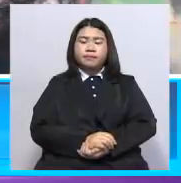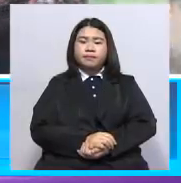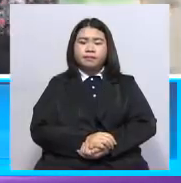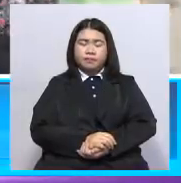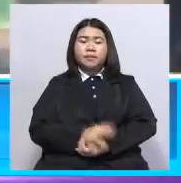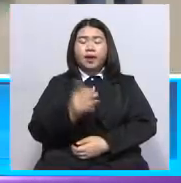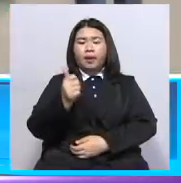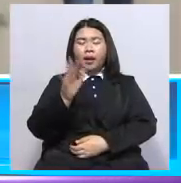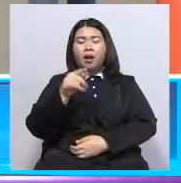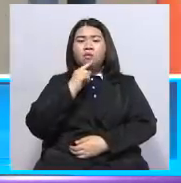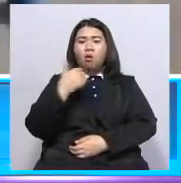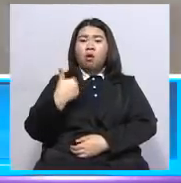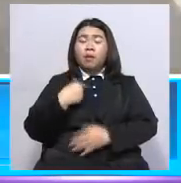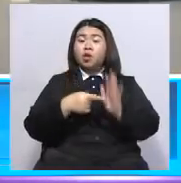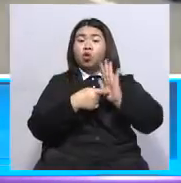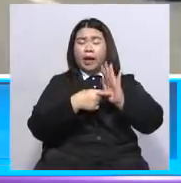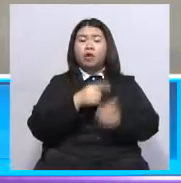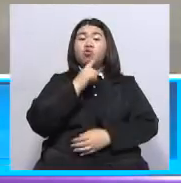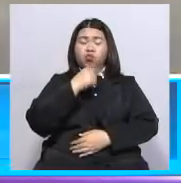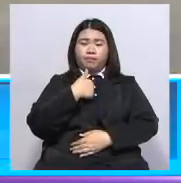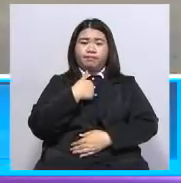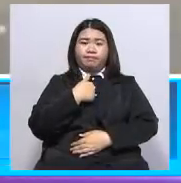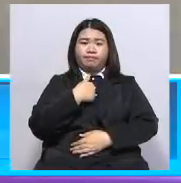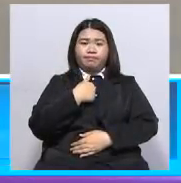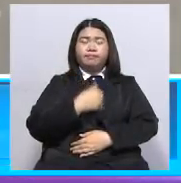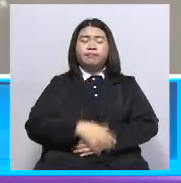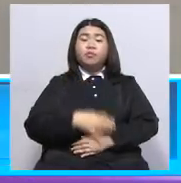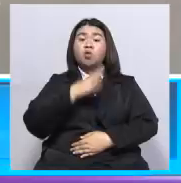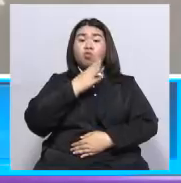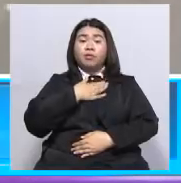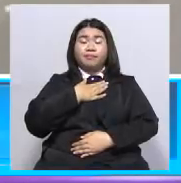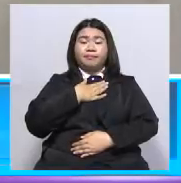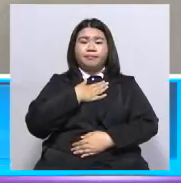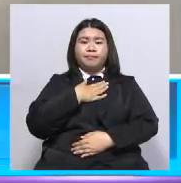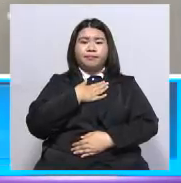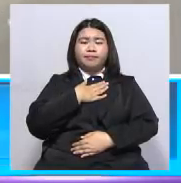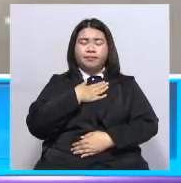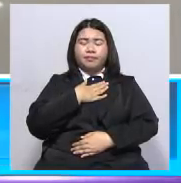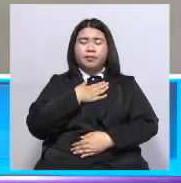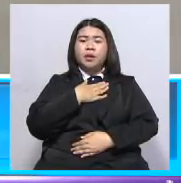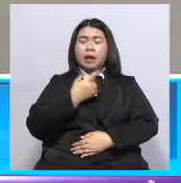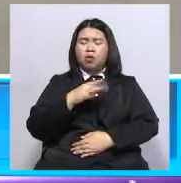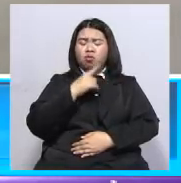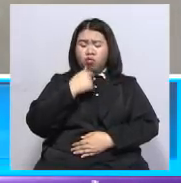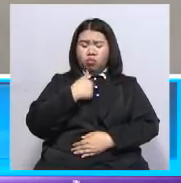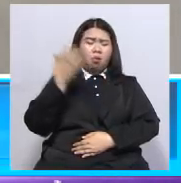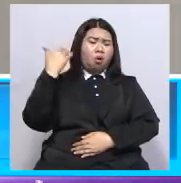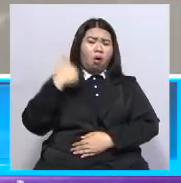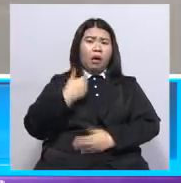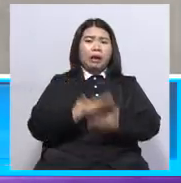อ๋อค่ะก็อย่างยกตัวอย่างเลยนะคะสมมติว่าดิฉันเองอะค่ะคุณศิริและคุณสานุดิฉันเป็นเกษตรกรแล้วก็มีหนี้สิน